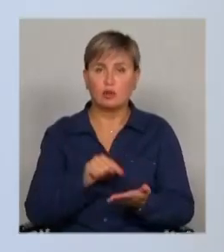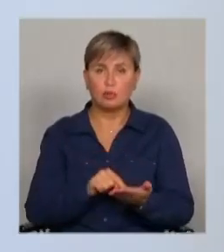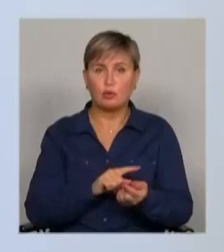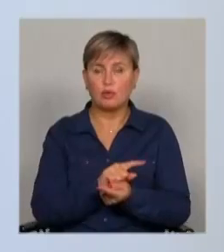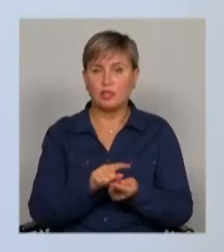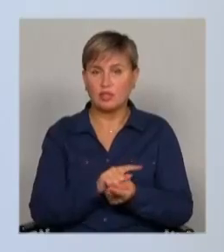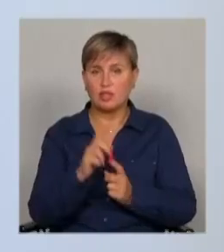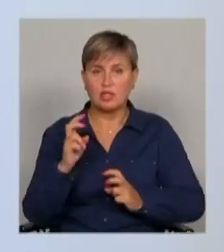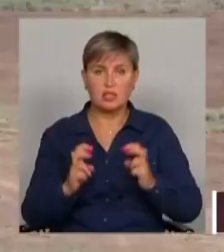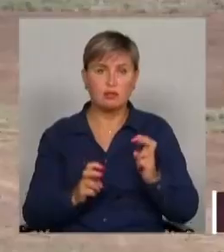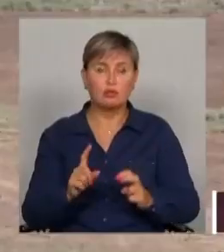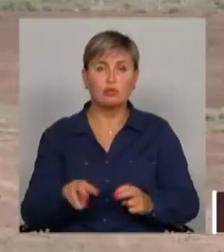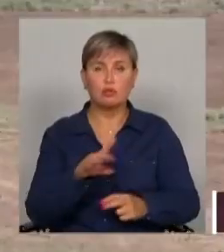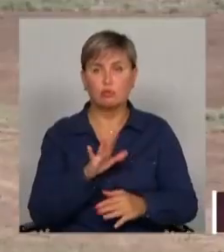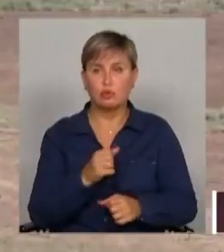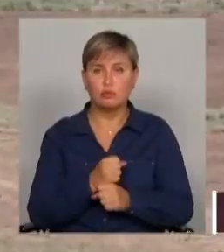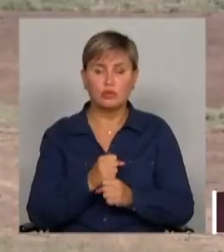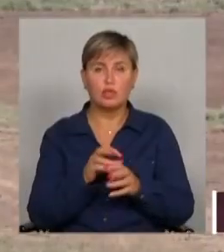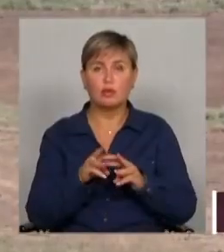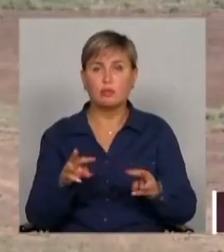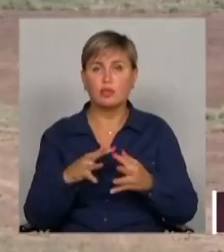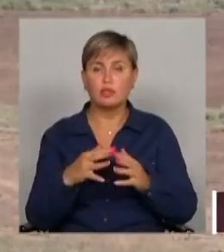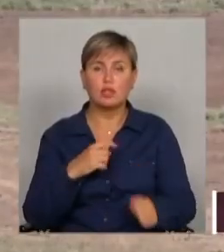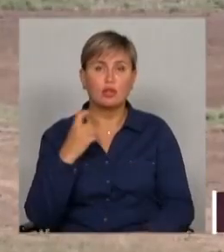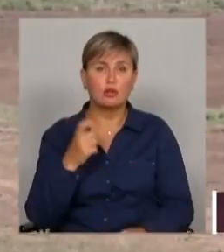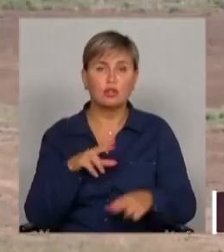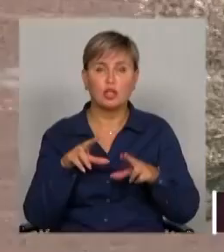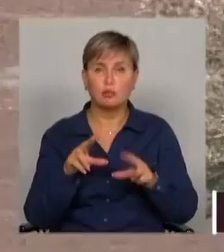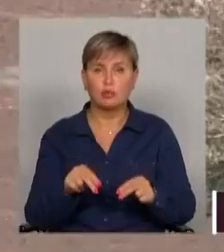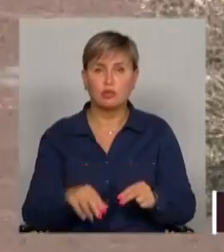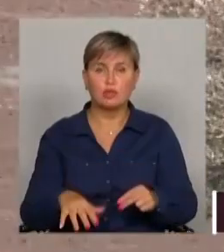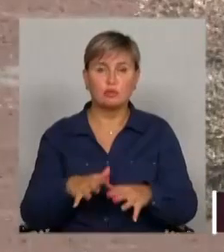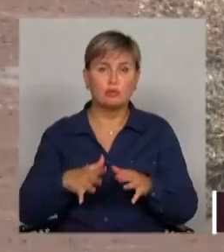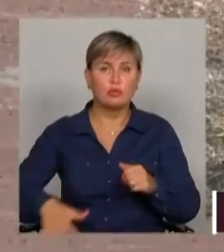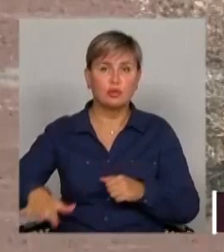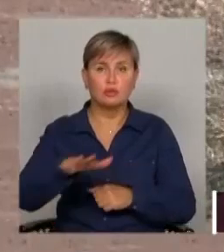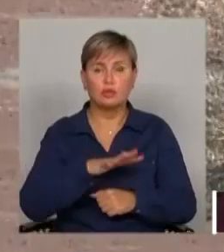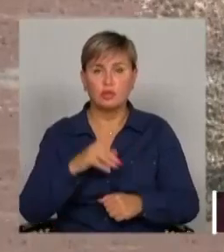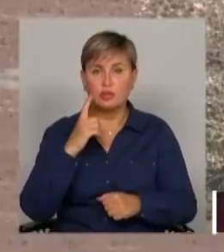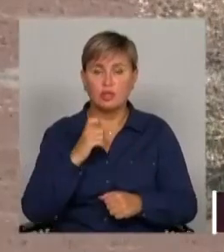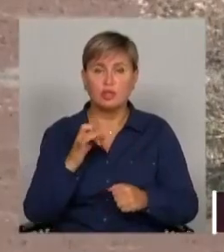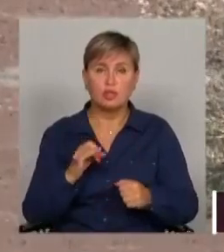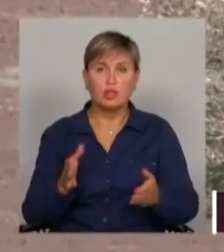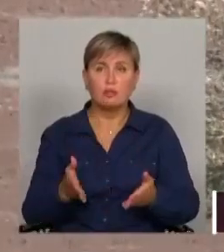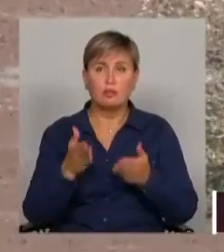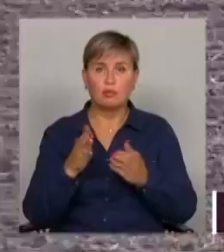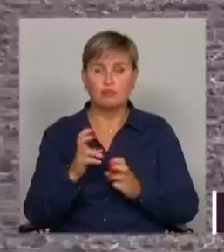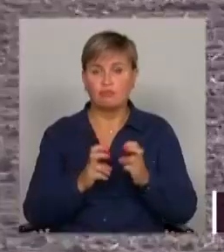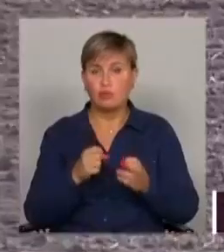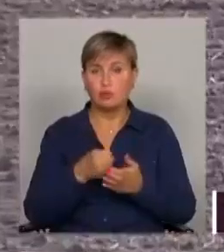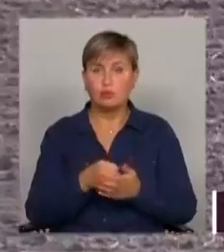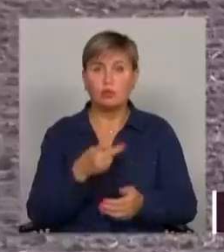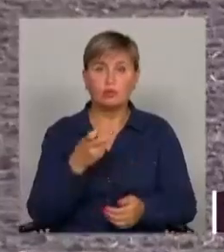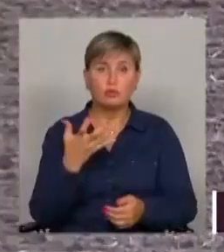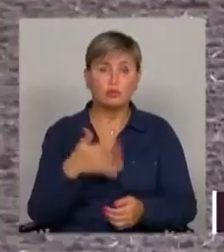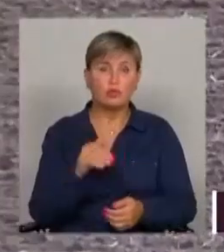модернизации заводов, что мы будем делать. В Минсельхозе же обещают расширить посевные площади сахарной свеклы и поднять производство до 250